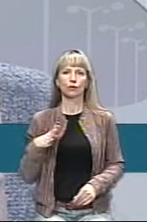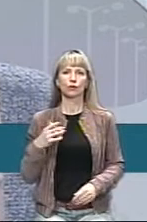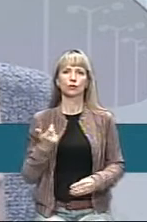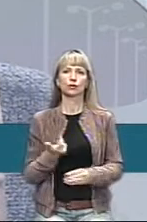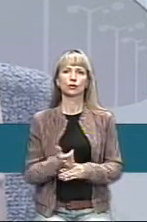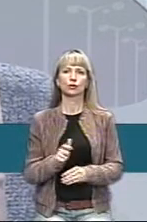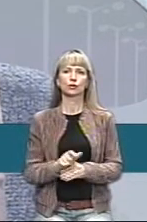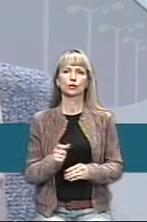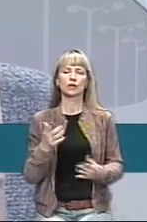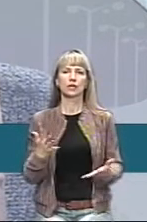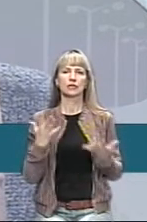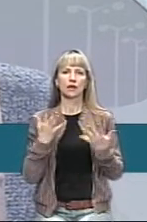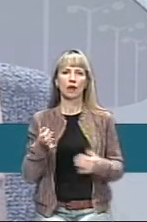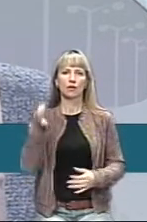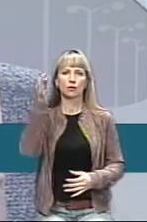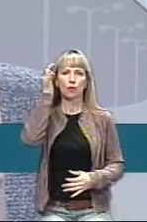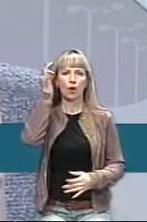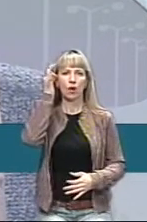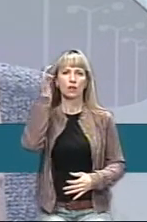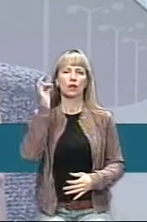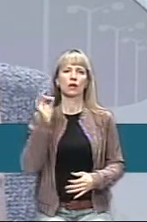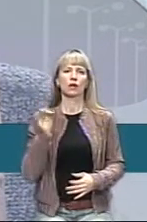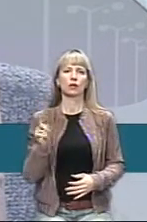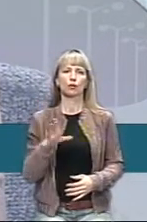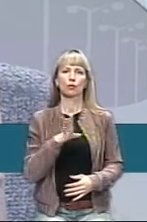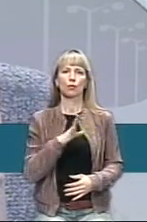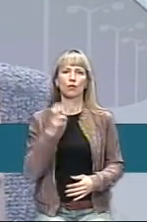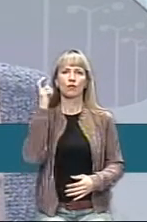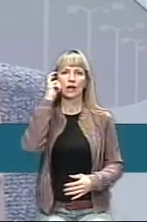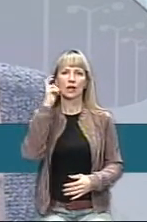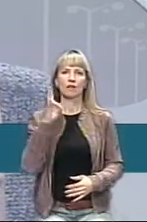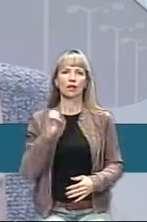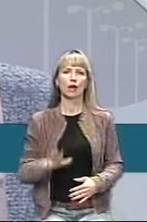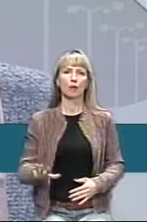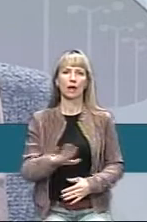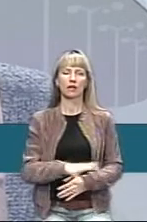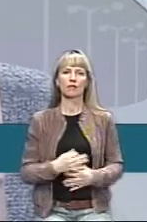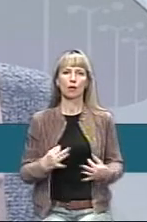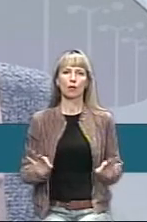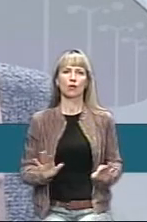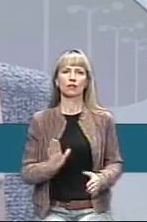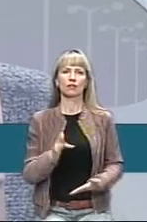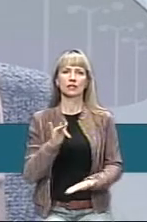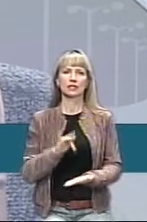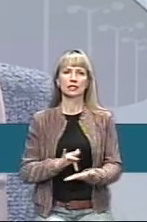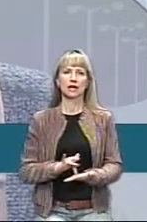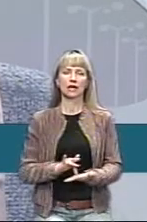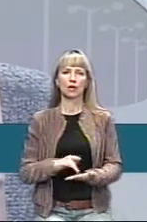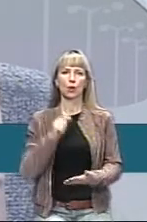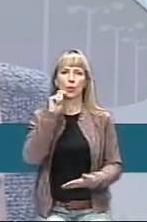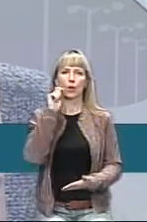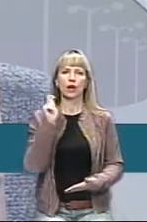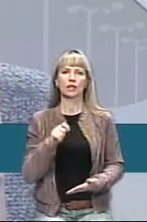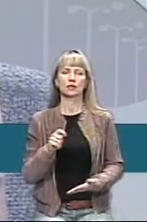дуже яскраві спогади того, що було в Києві, на Майдані Незалежності, в самому центрі української